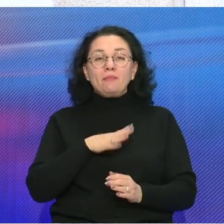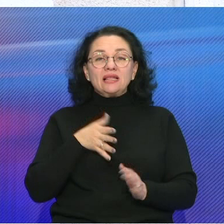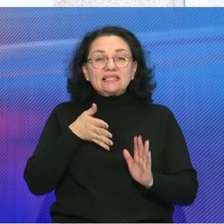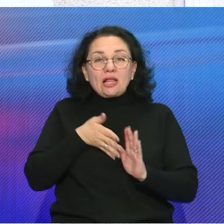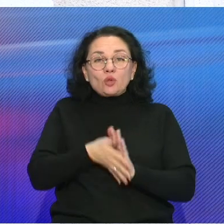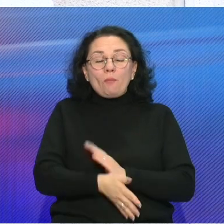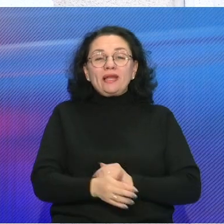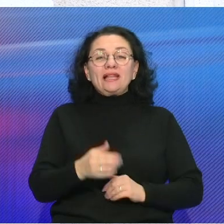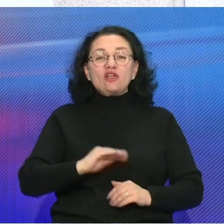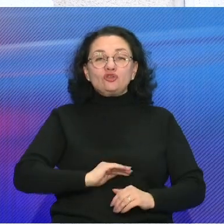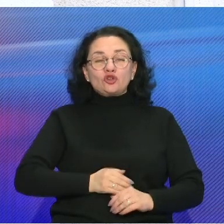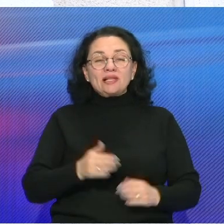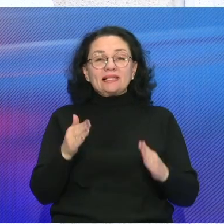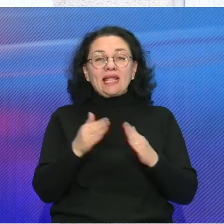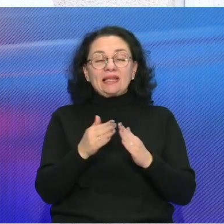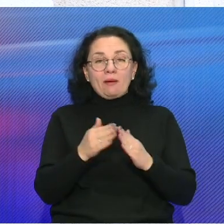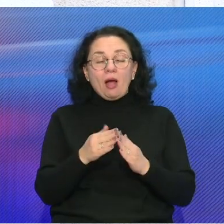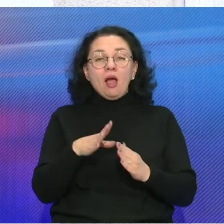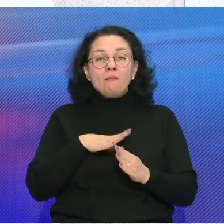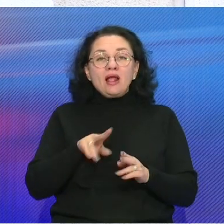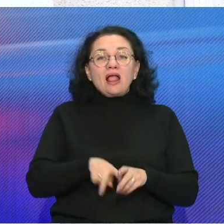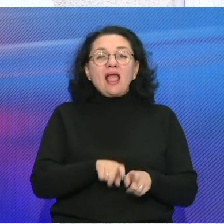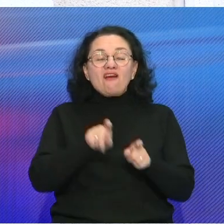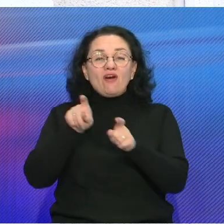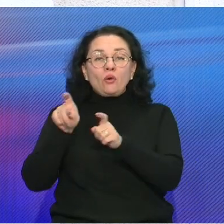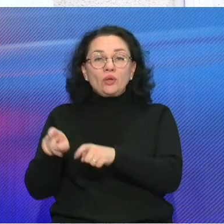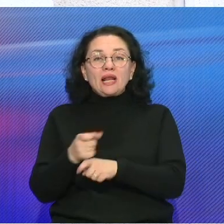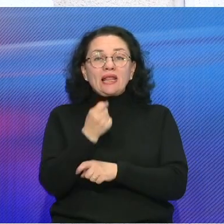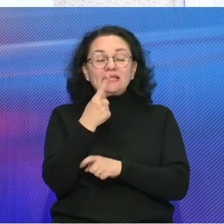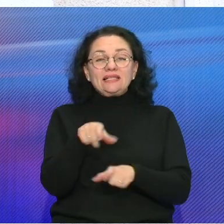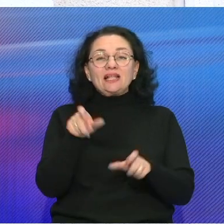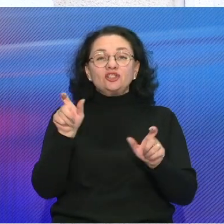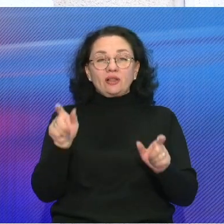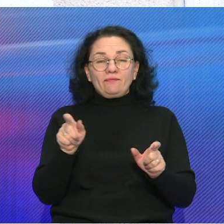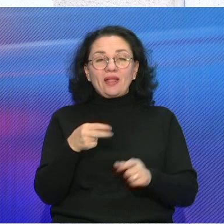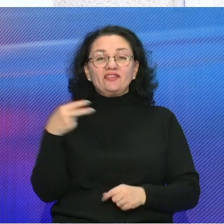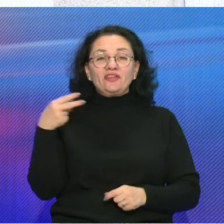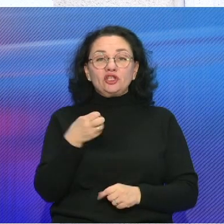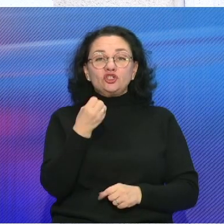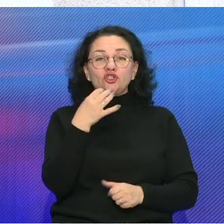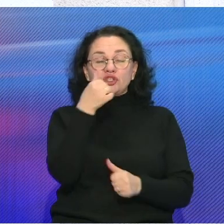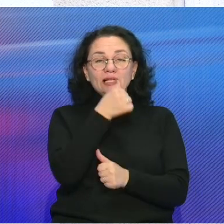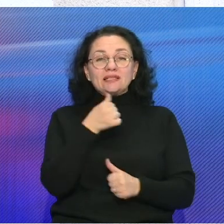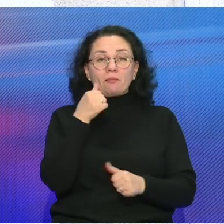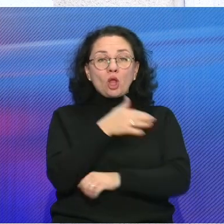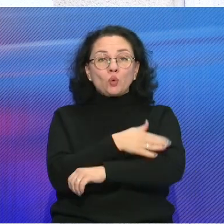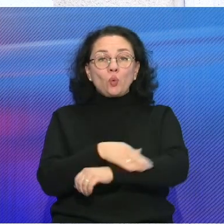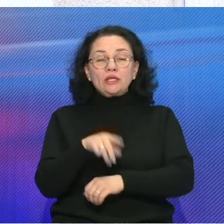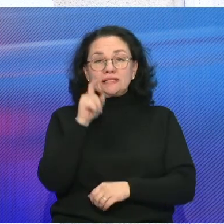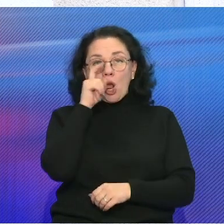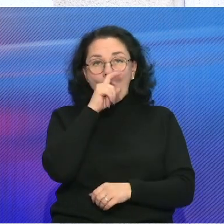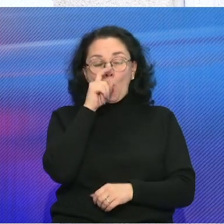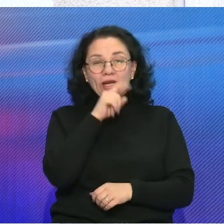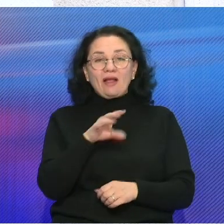домов. Было эвакуировано 11 человек, из них трое детей. В 2014 году по улице Горького во время